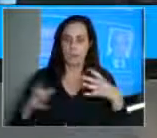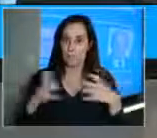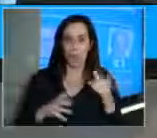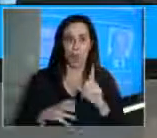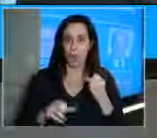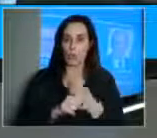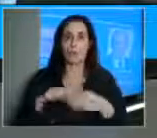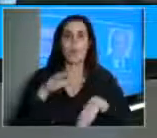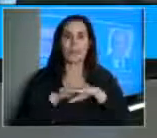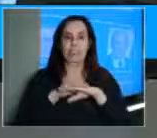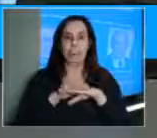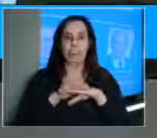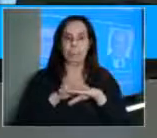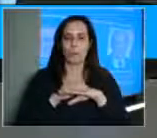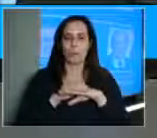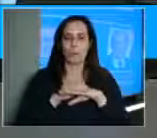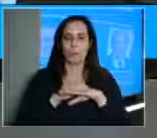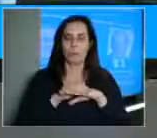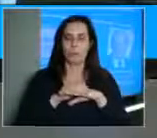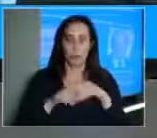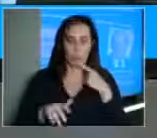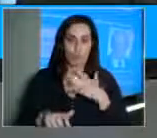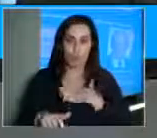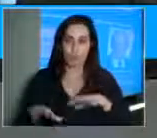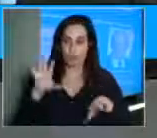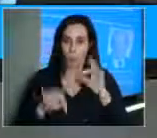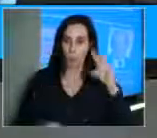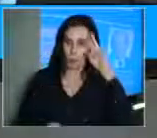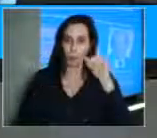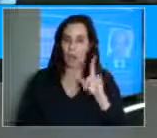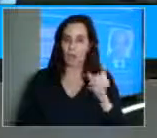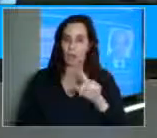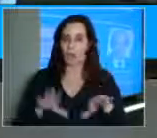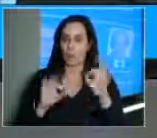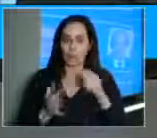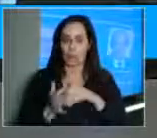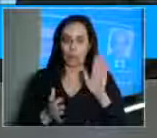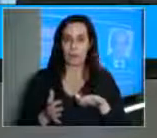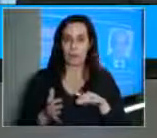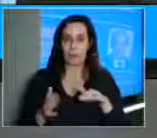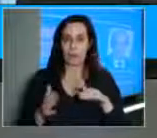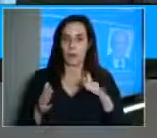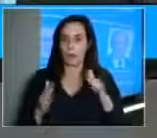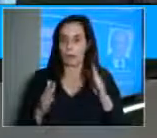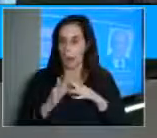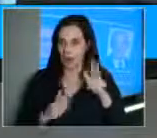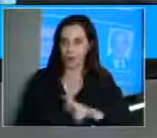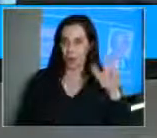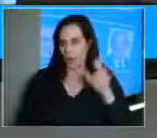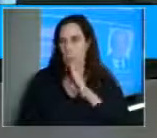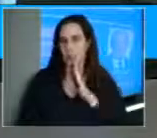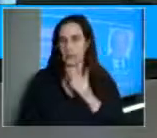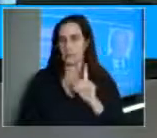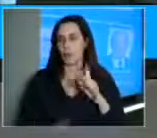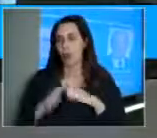לא ממקסמת את אלה שהן אומרים שרוצים להצביע ליכוד, אבל הם לא יצביעו, כי הם יגורו בקריית שמונה, זה בהחלט בעיה